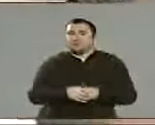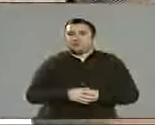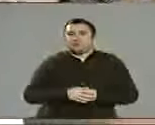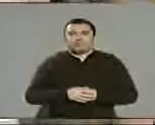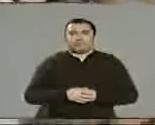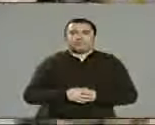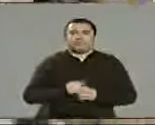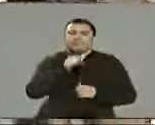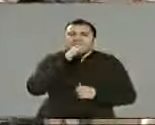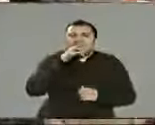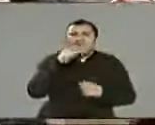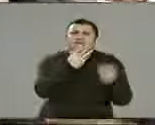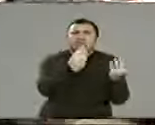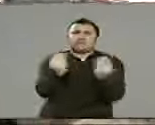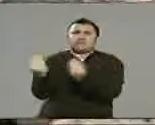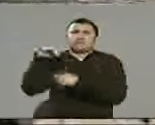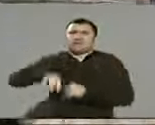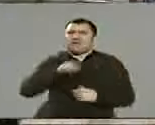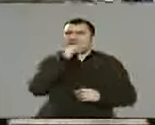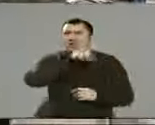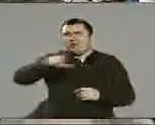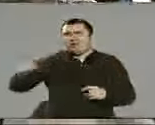sind ganz, ganz viele in der Partei.